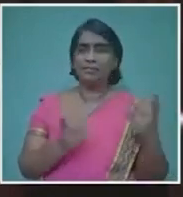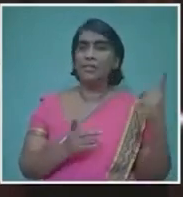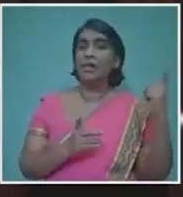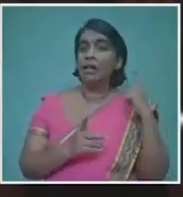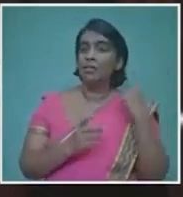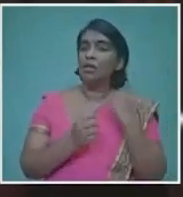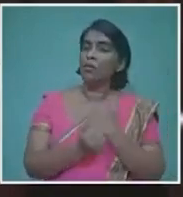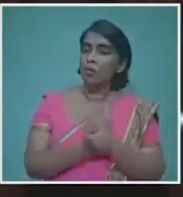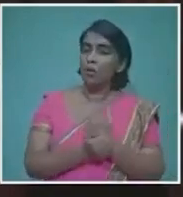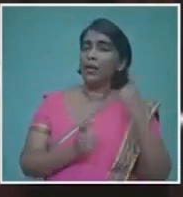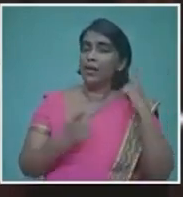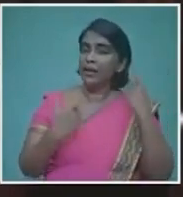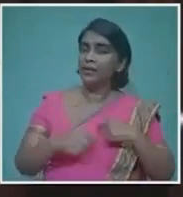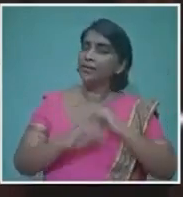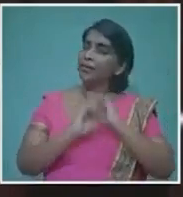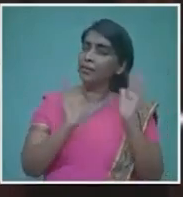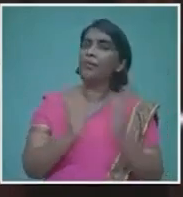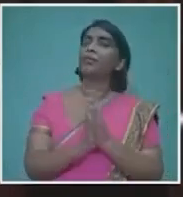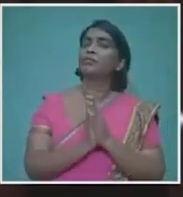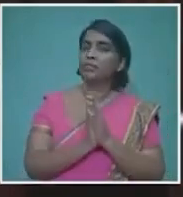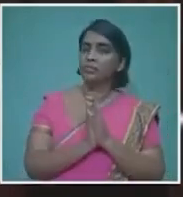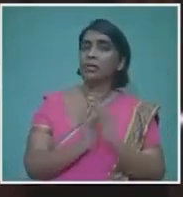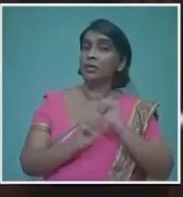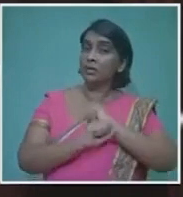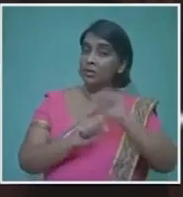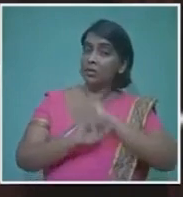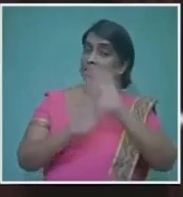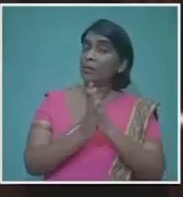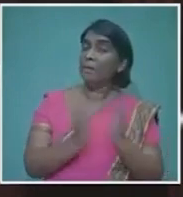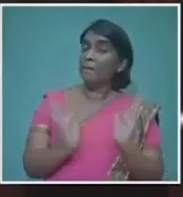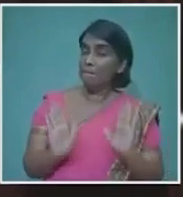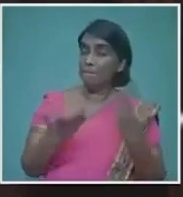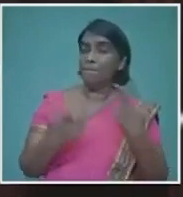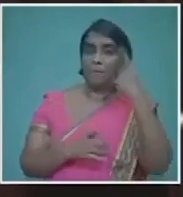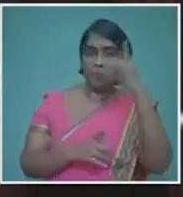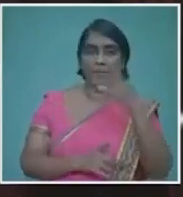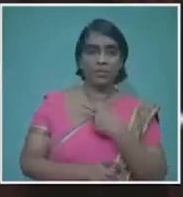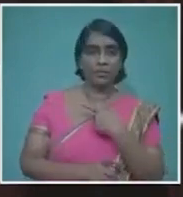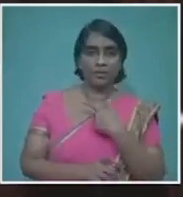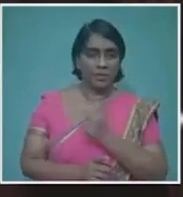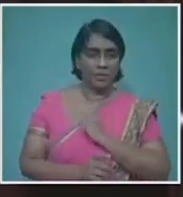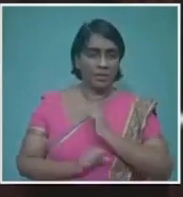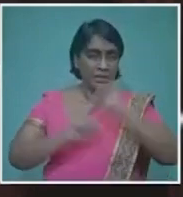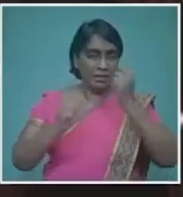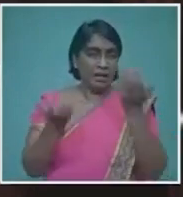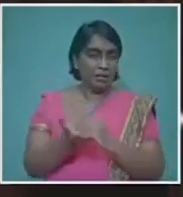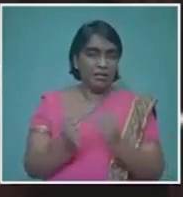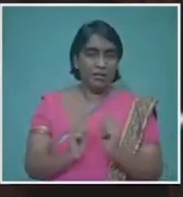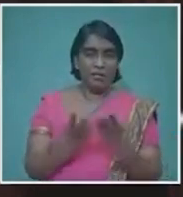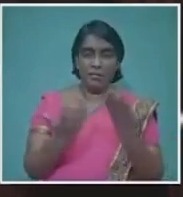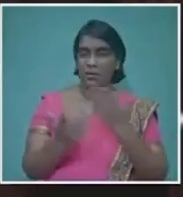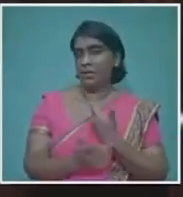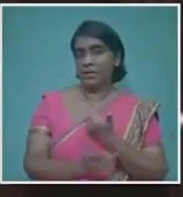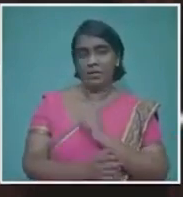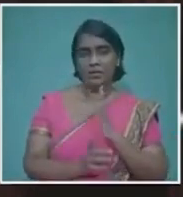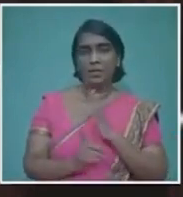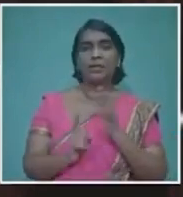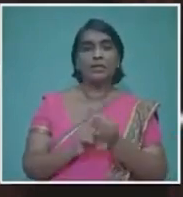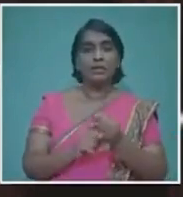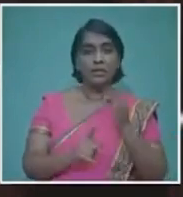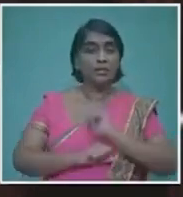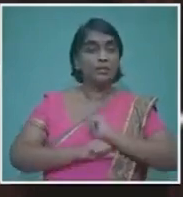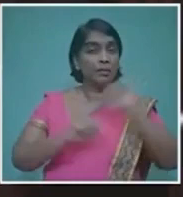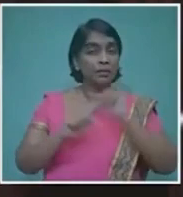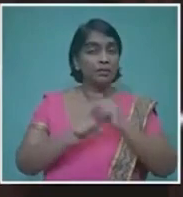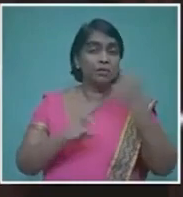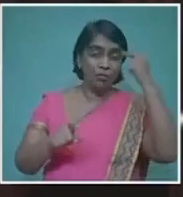හමුදාව පොලිසිය නේවි ඔය ඔක්කොම ටිකත් අරගලයක් පටන් ගනී. ඒක නිසා මම කියන්නේ මම ආසනේ අරගලයක් ආයේ පටන් ගන්නට ඒ වගේ ජනාධිපතිතුමාට මේ